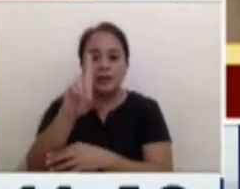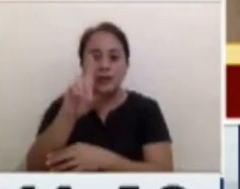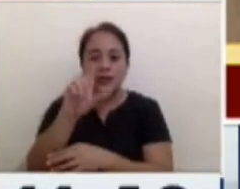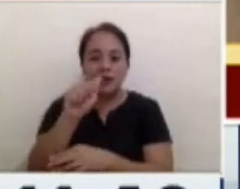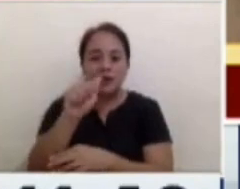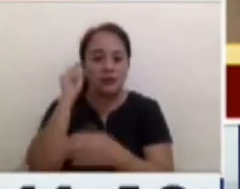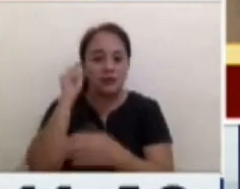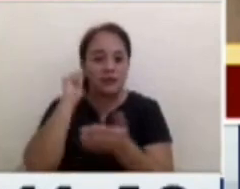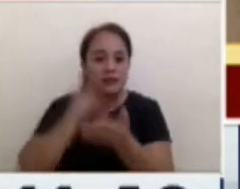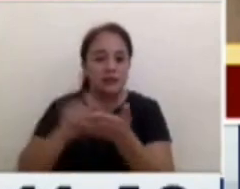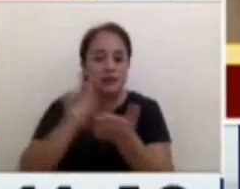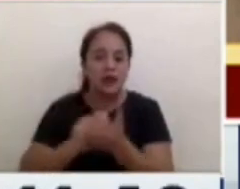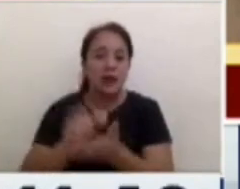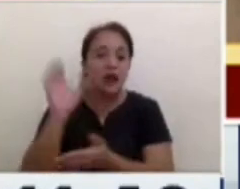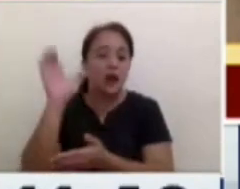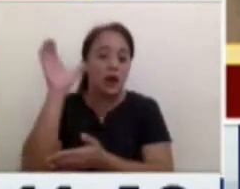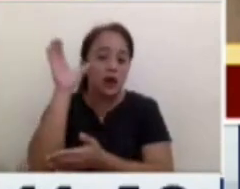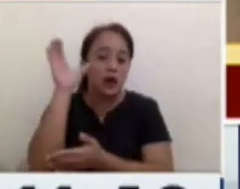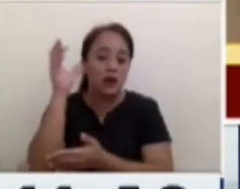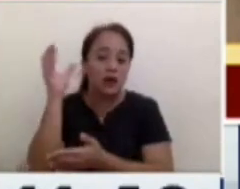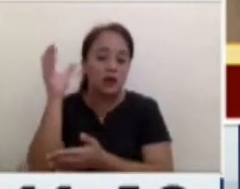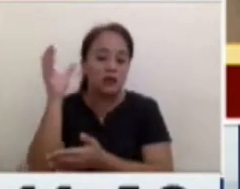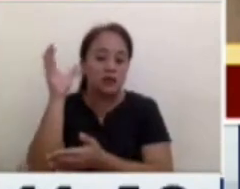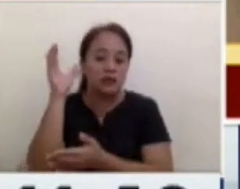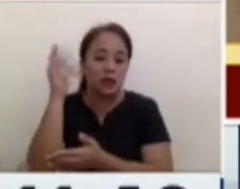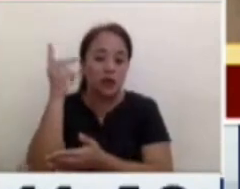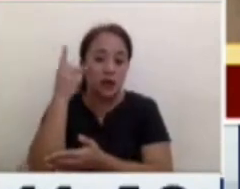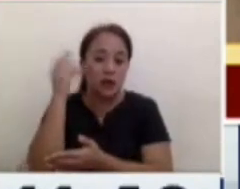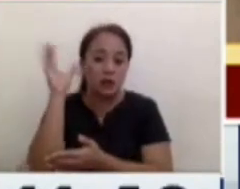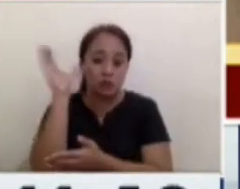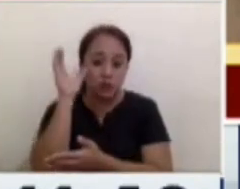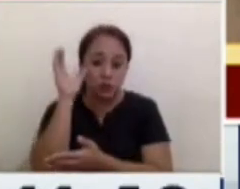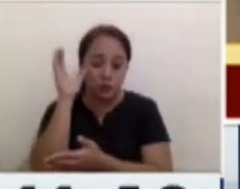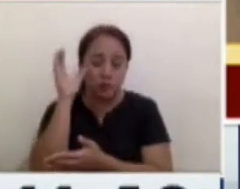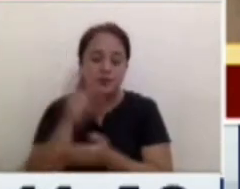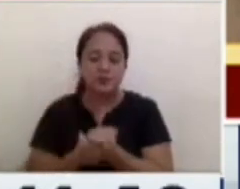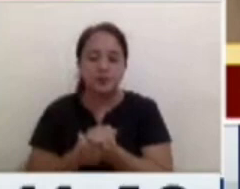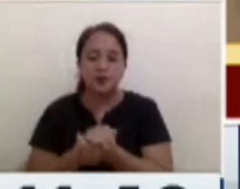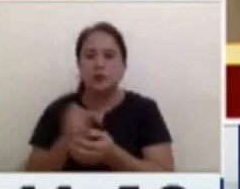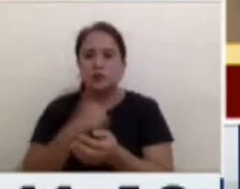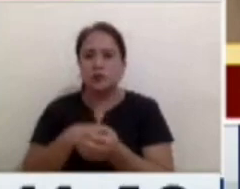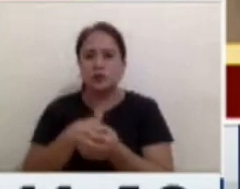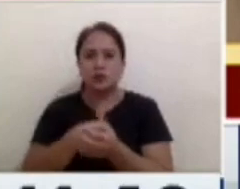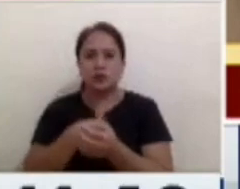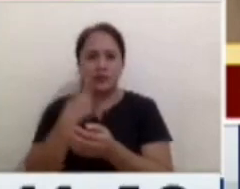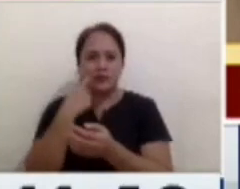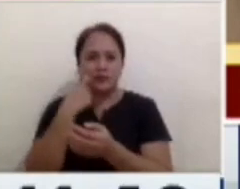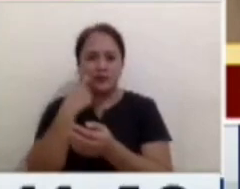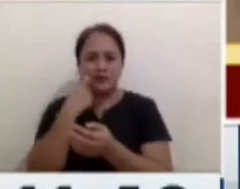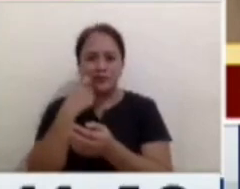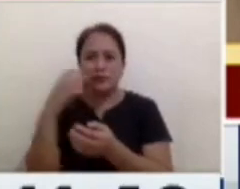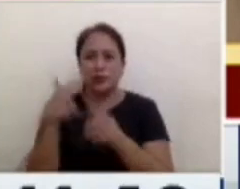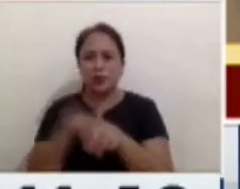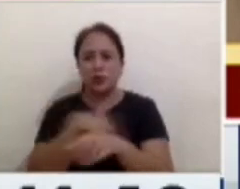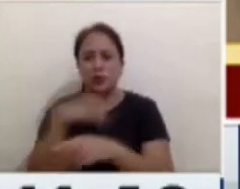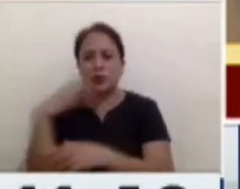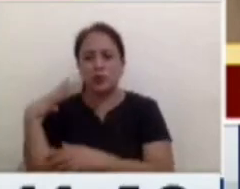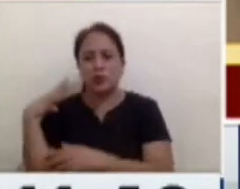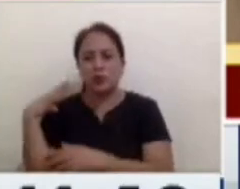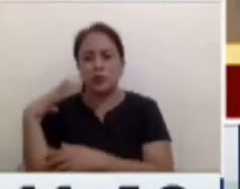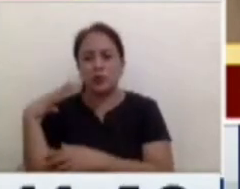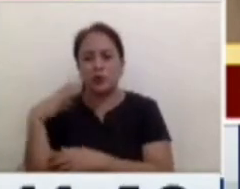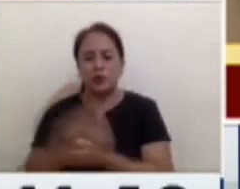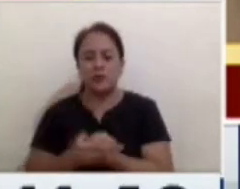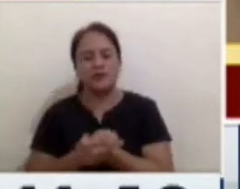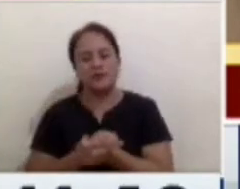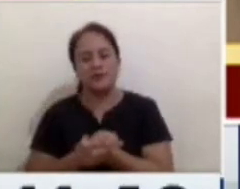ng Taal Volcano. Yung pangalawa po, yung nagsimula na po yung COVID pandemic, tapos bumagsak yung tourism at yung trade mula